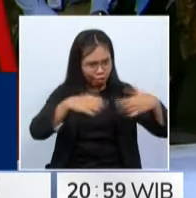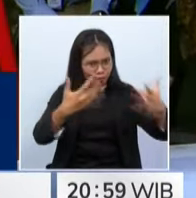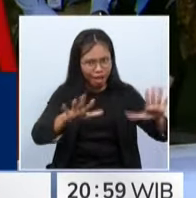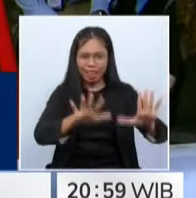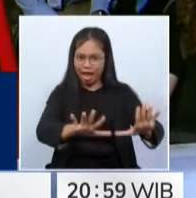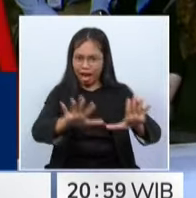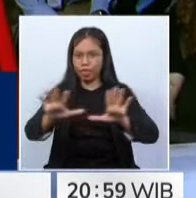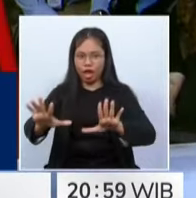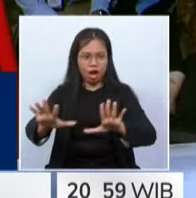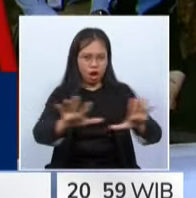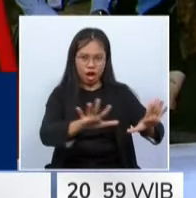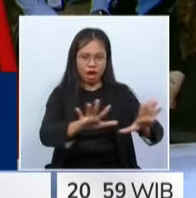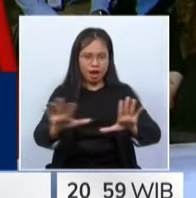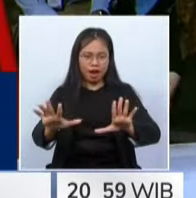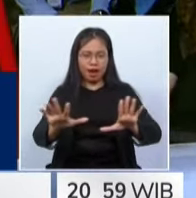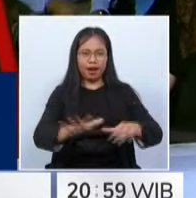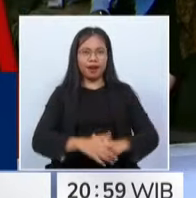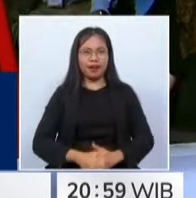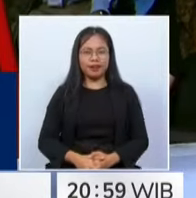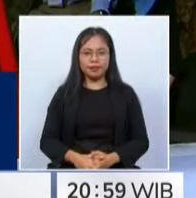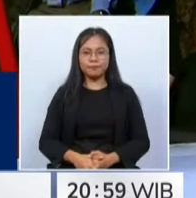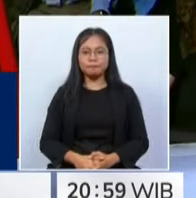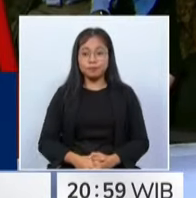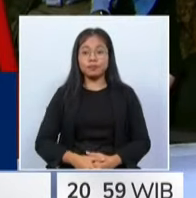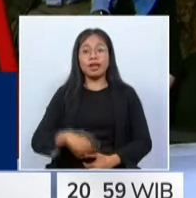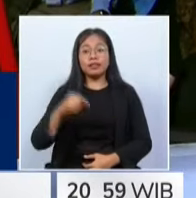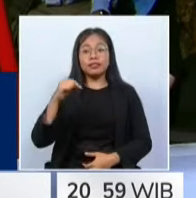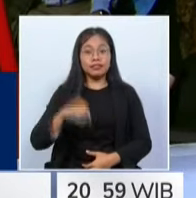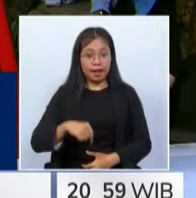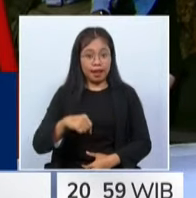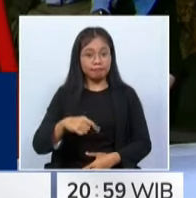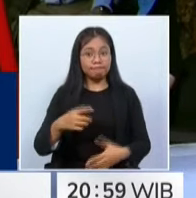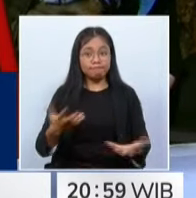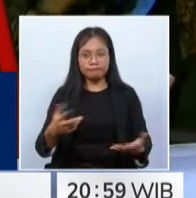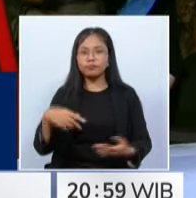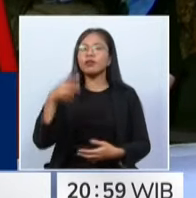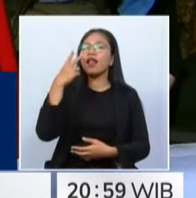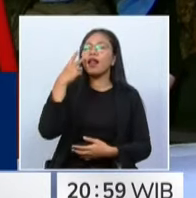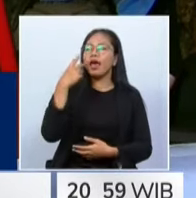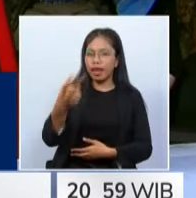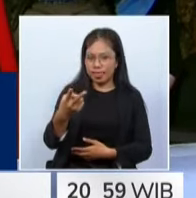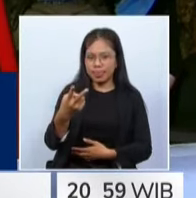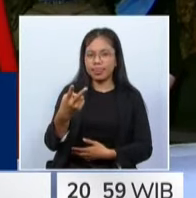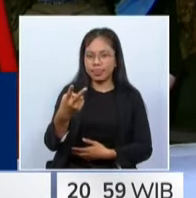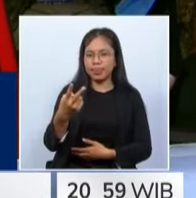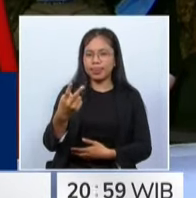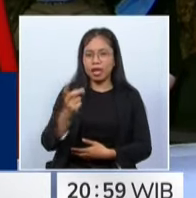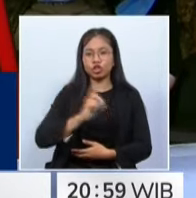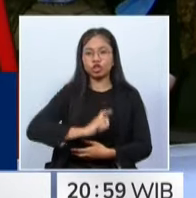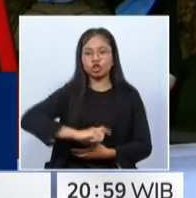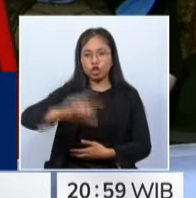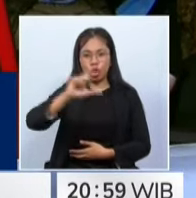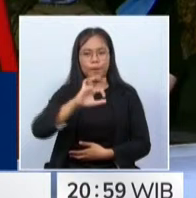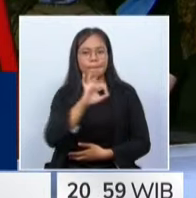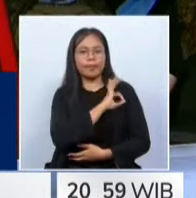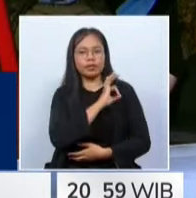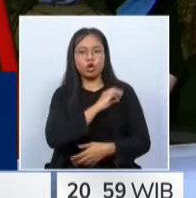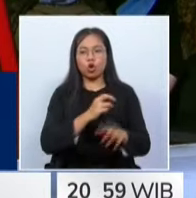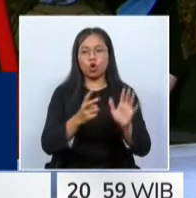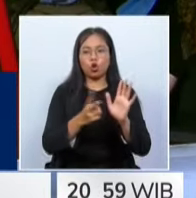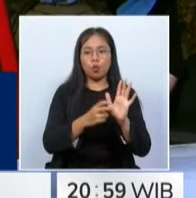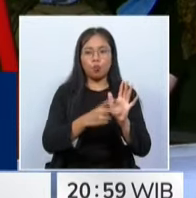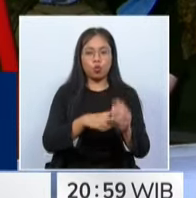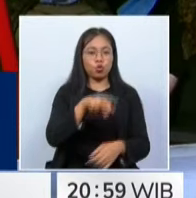baik Sekarang saatnya kita akan melihat calon Presiden nomor urut 2 dan 3 saling bertanya dan